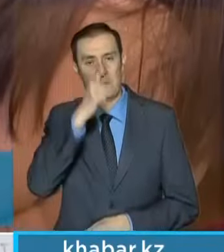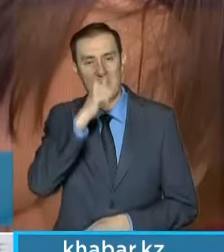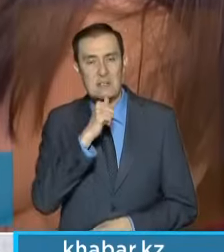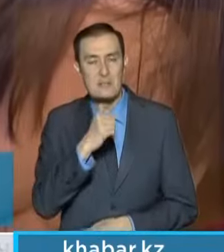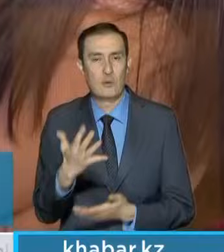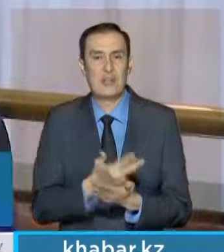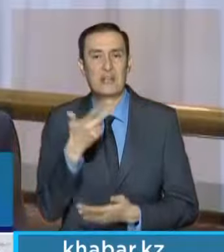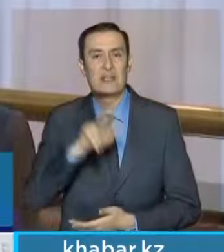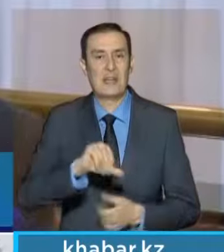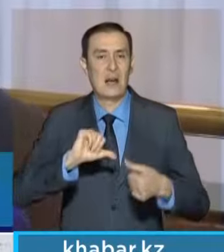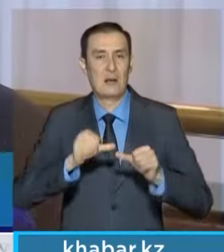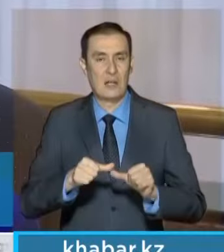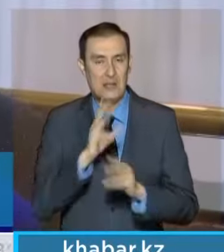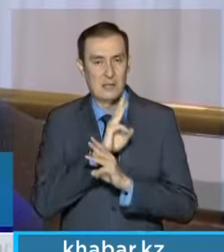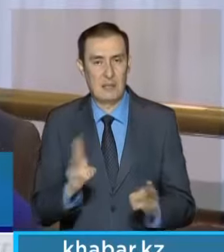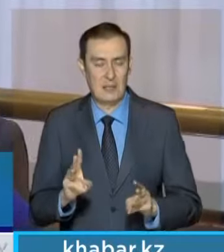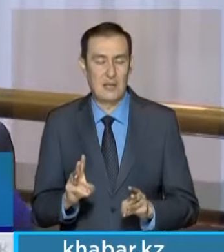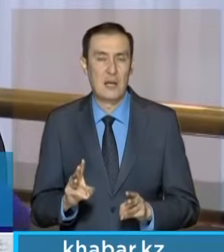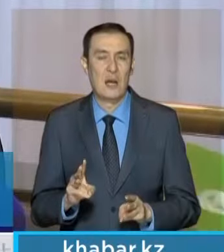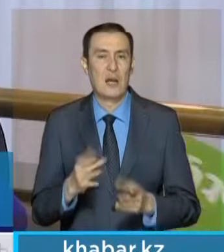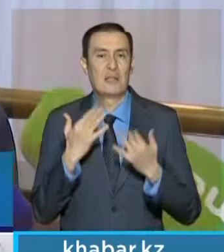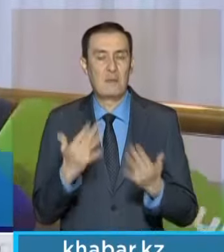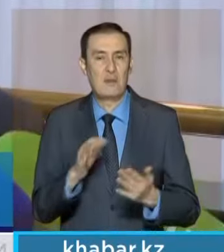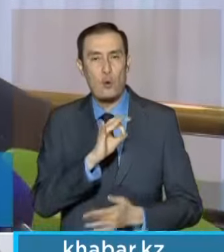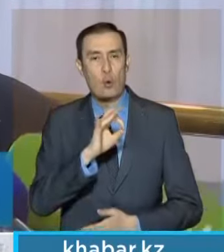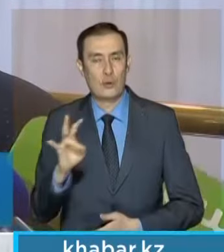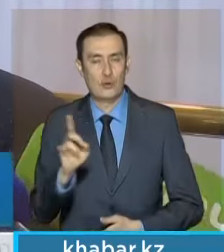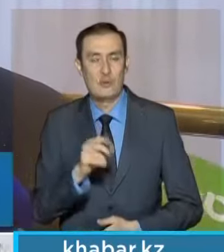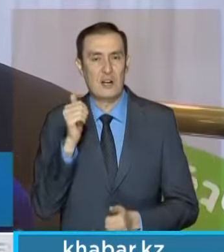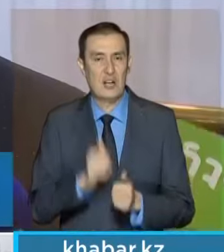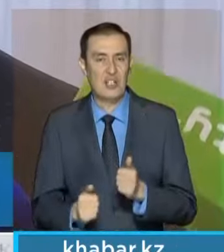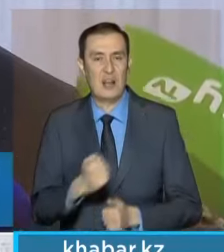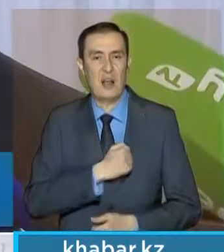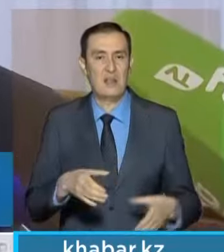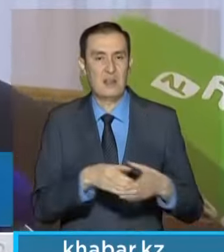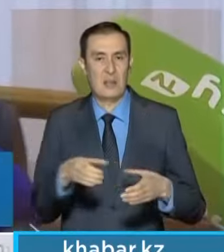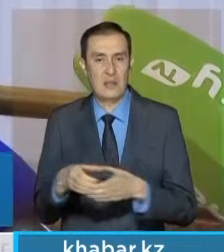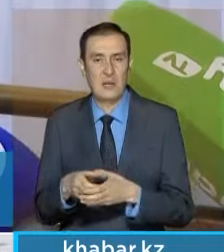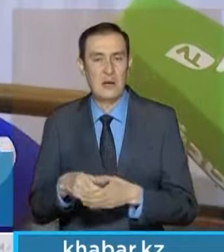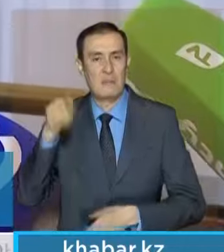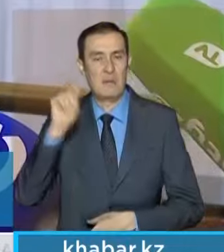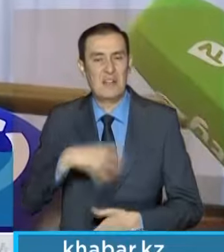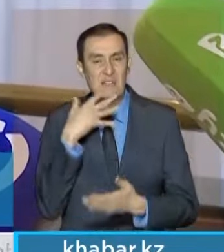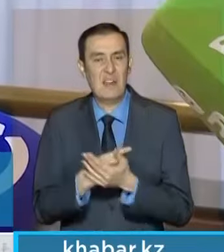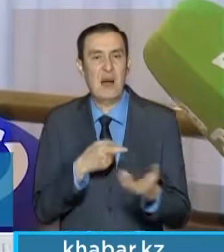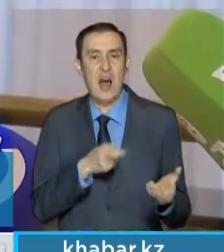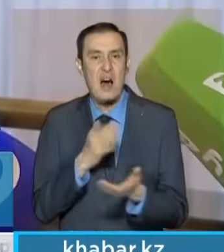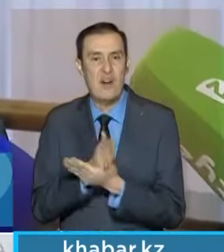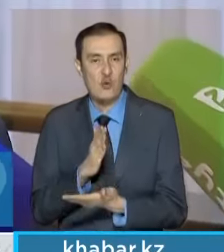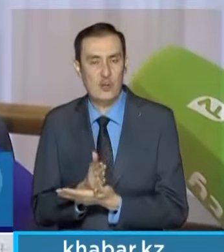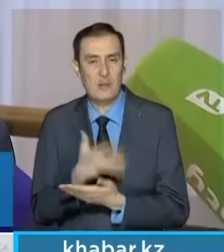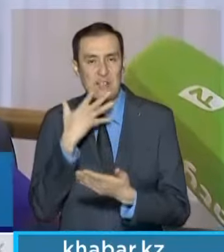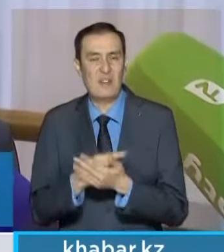3 оклада. Требование Организации Объединенных Наций – это то, чтобы каждый контингент прибывал со своим вооружением, со